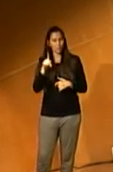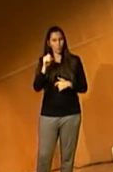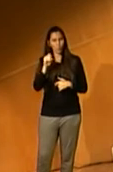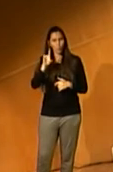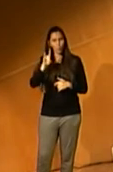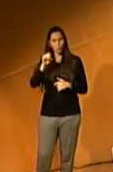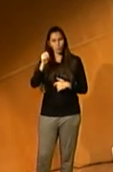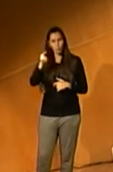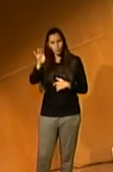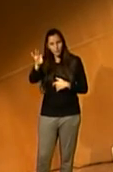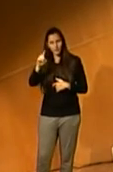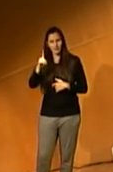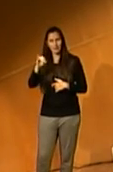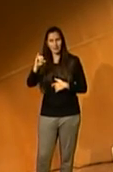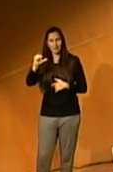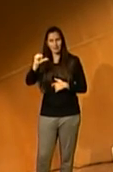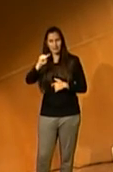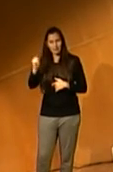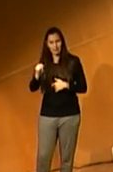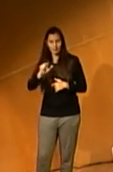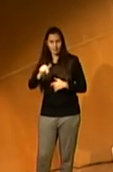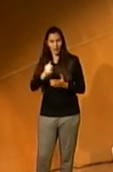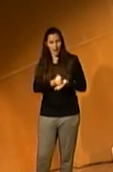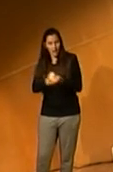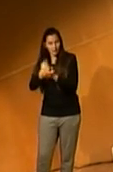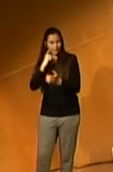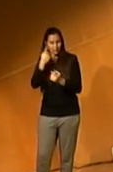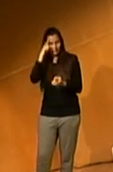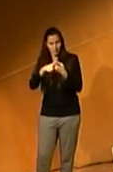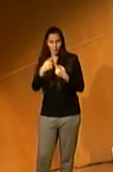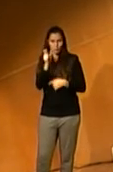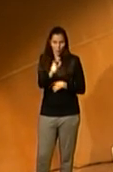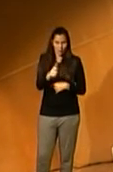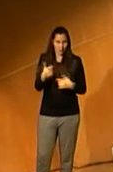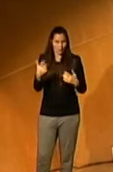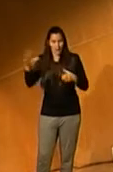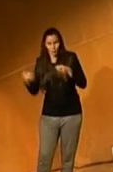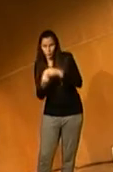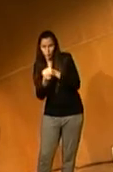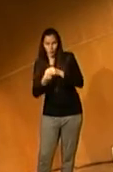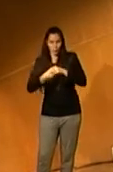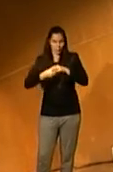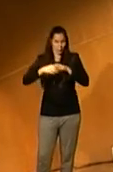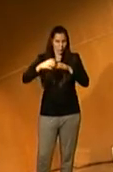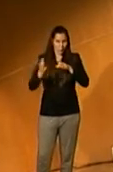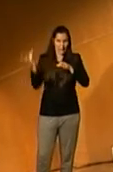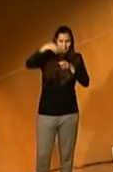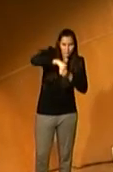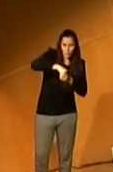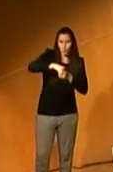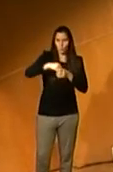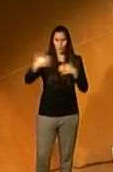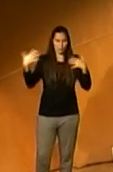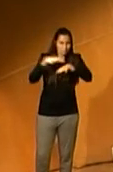notions d'intégration, d'inclusion, mais aussi d'insertion. Voilà, parce qu'ils recouvrent pas tout à fait les mêmes choses.